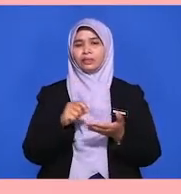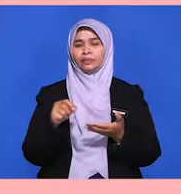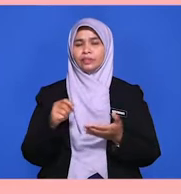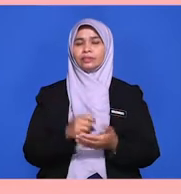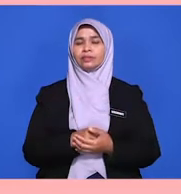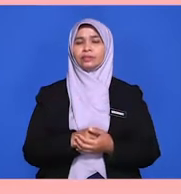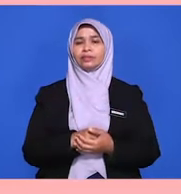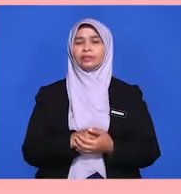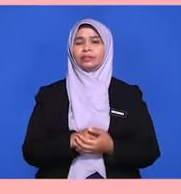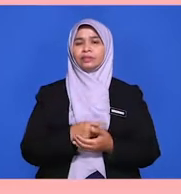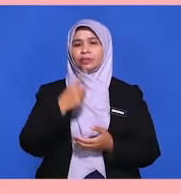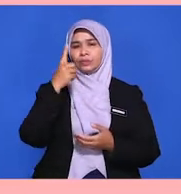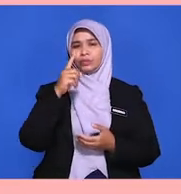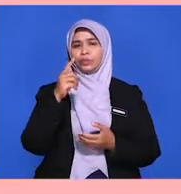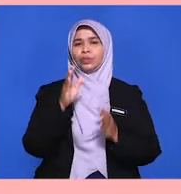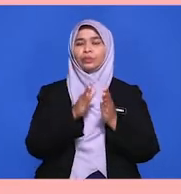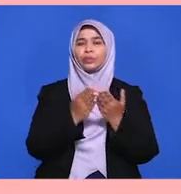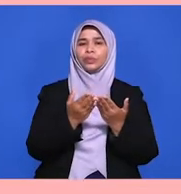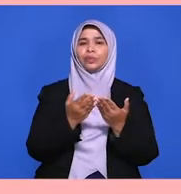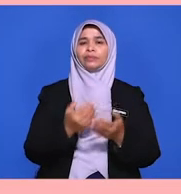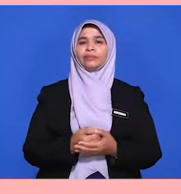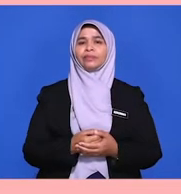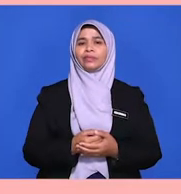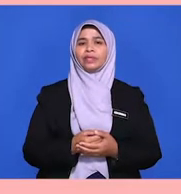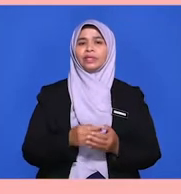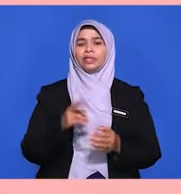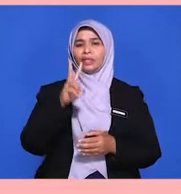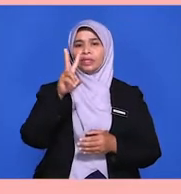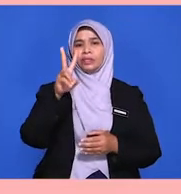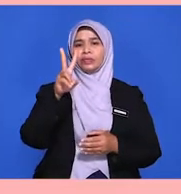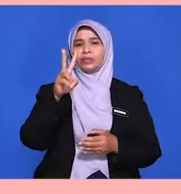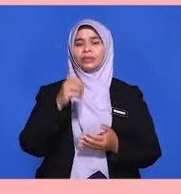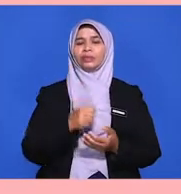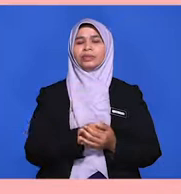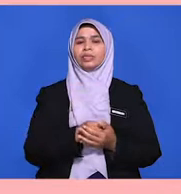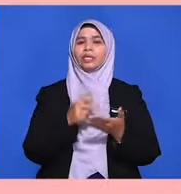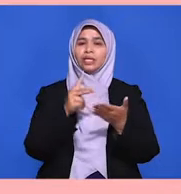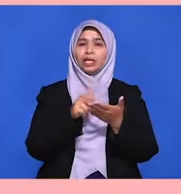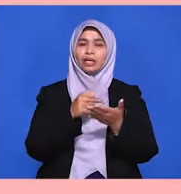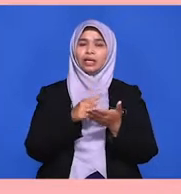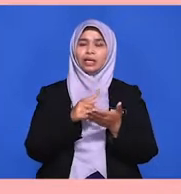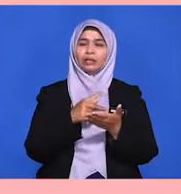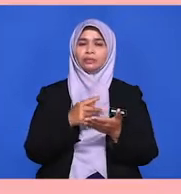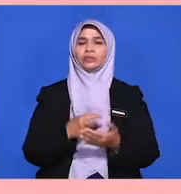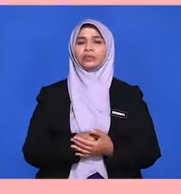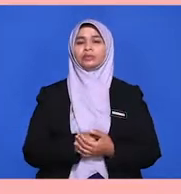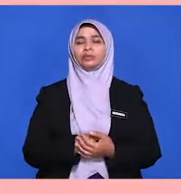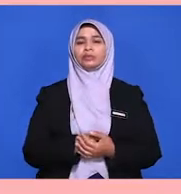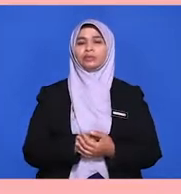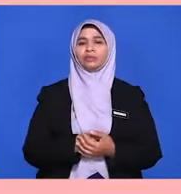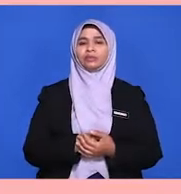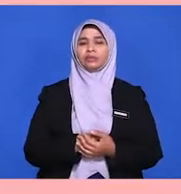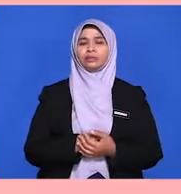bagi bahan buku. Kedua, berikut adalah format penulisan bibliografi